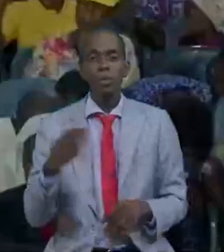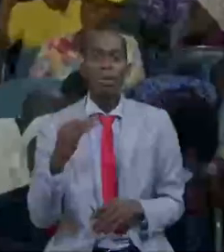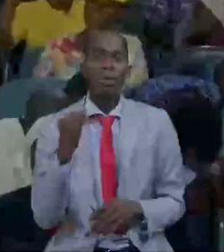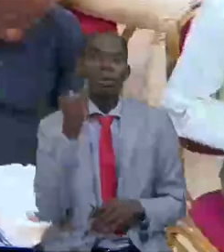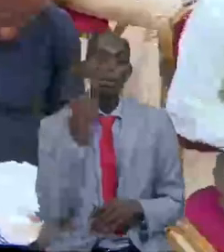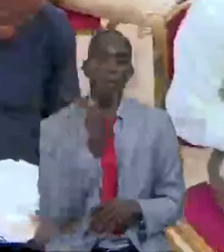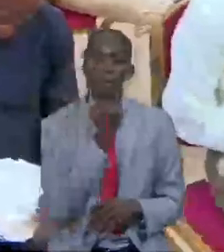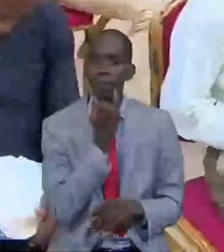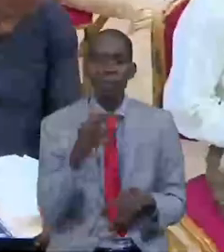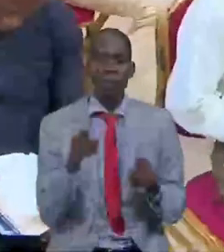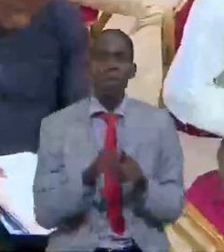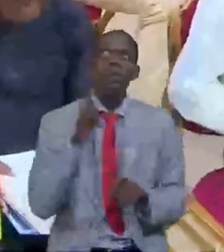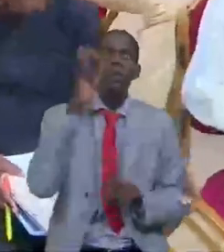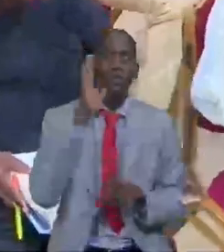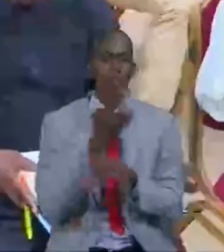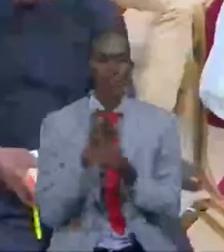il va te délivrer ce soir.